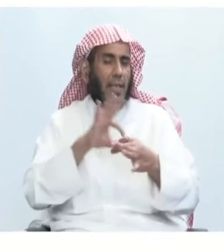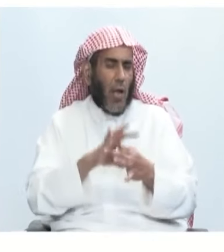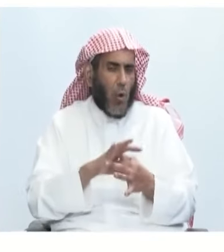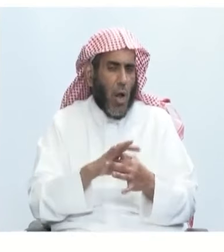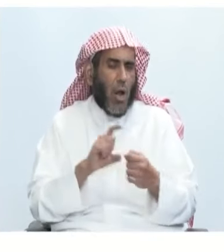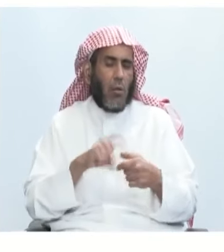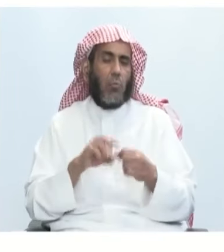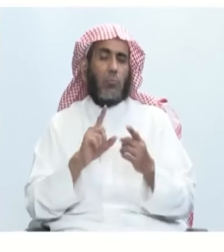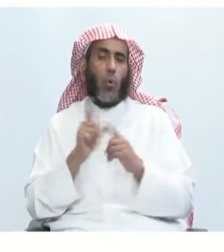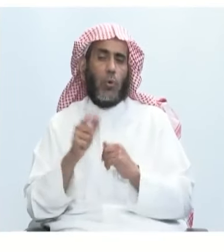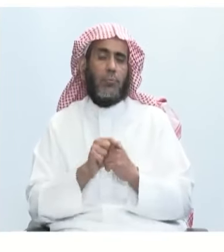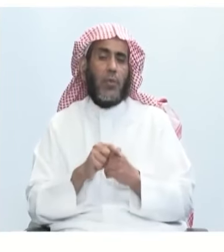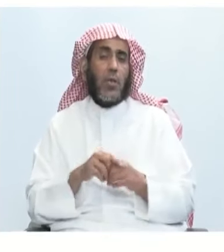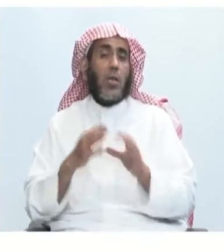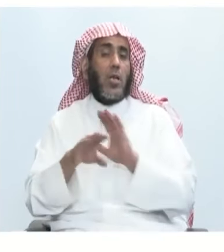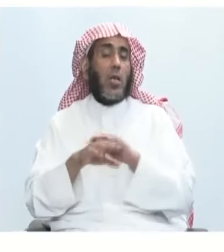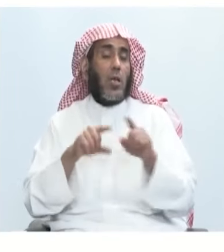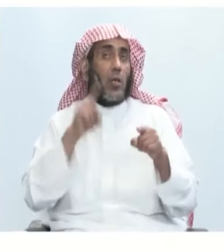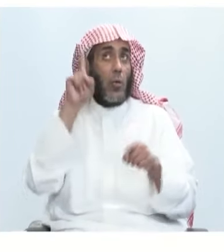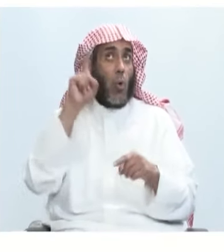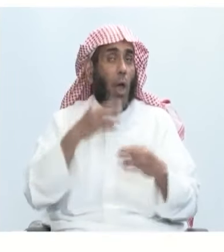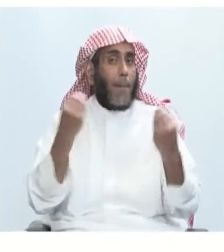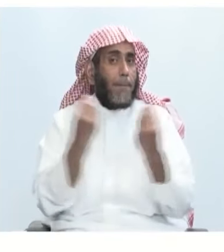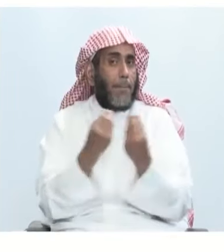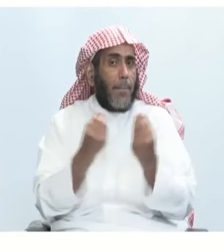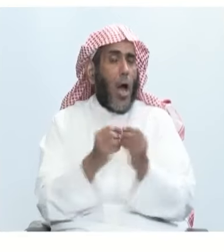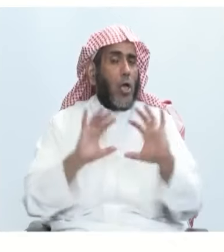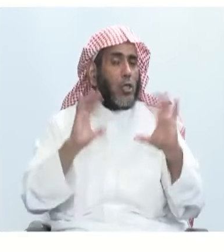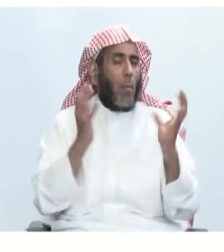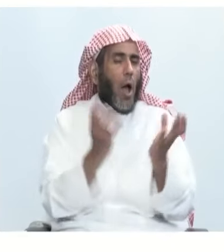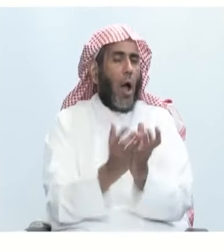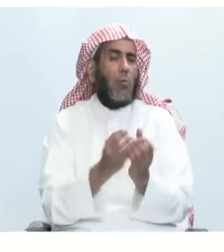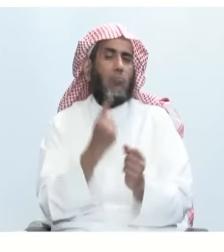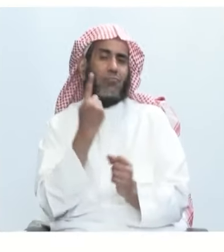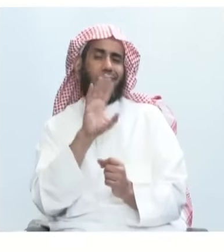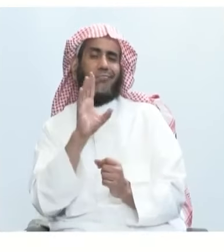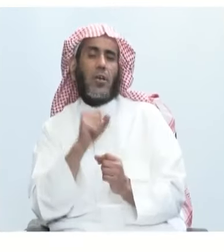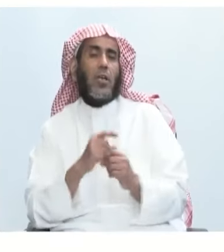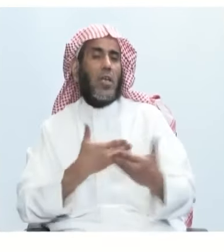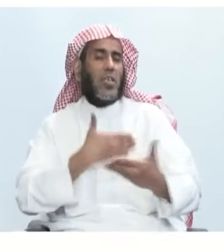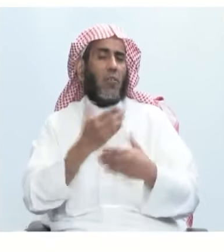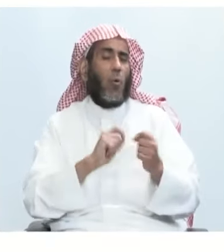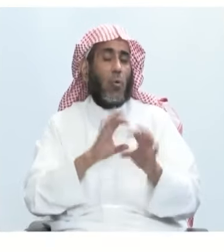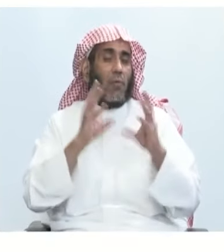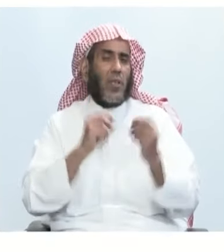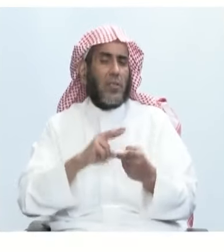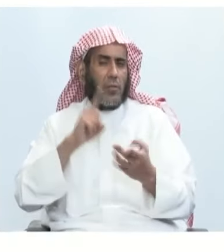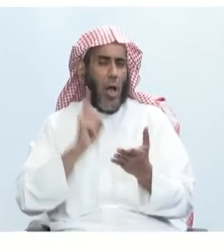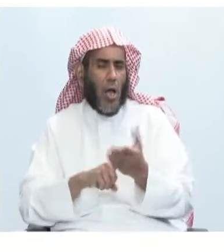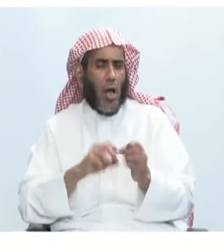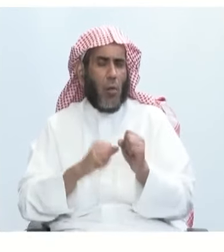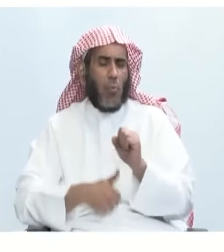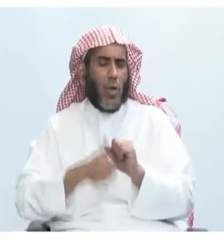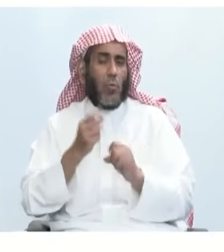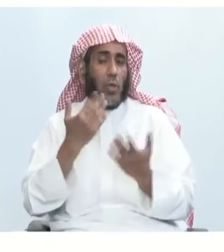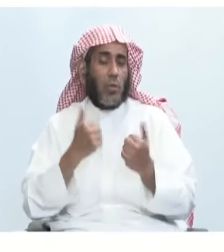ون ققول يد الله مع الجماعه يد الله مع الجماعه هنا تفاوض فن تحقيق الممكن وهنا